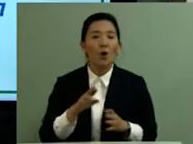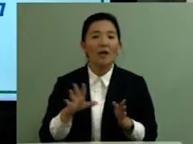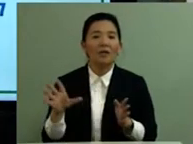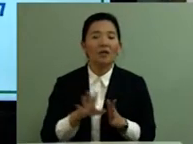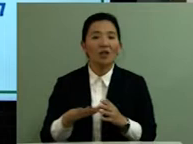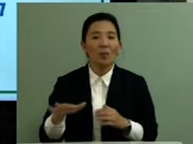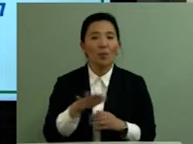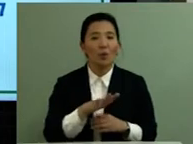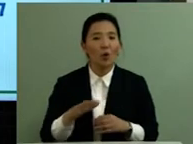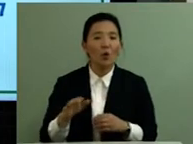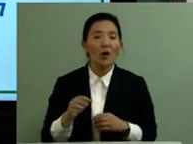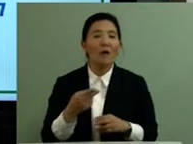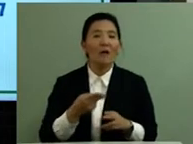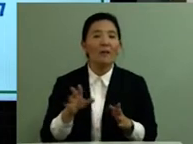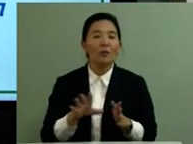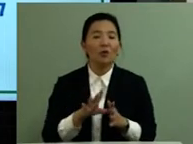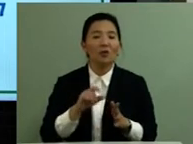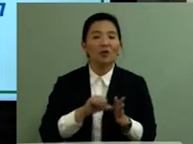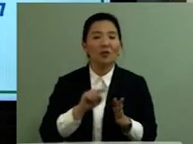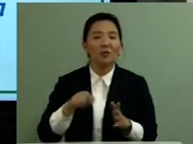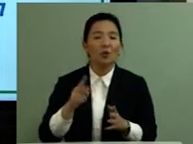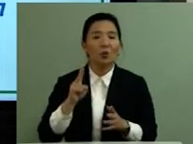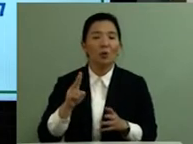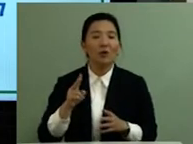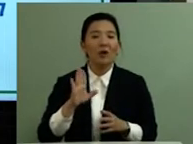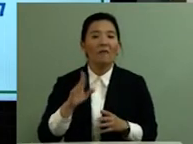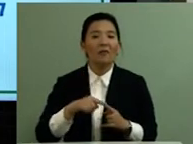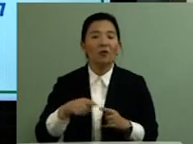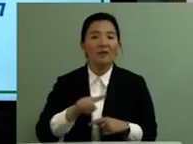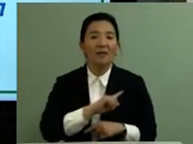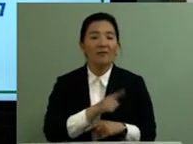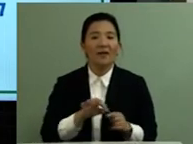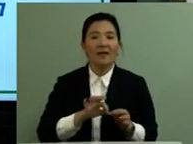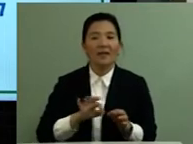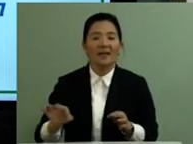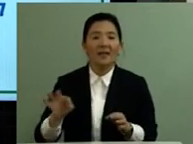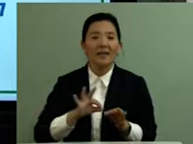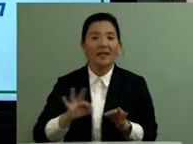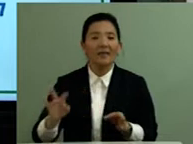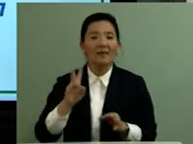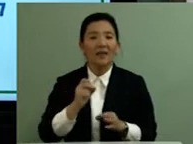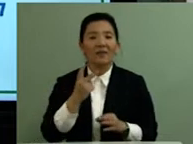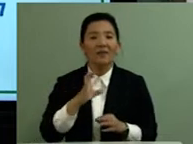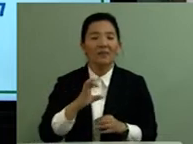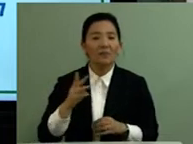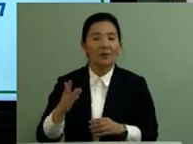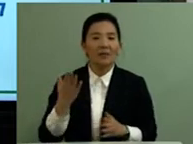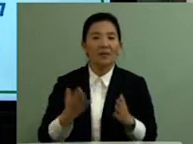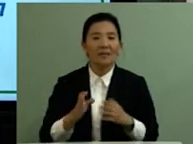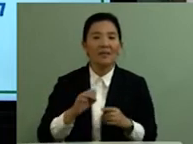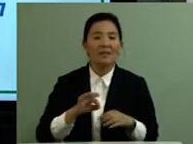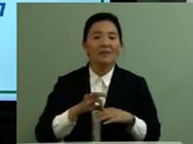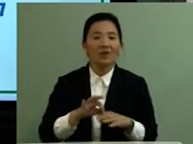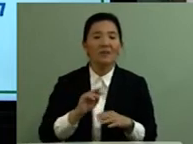электрическом поле напряженностью 6 на 10 6 ньютон на кулон вдоль силовых линий на 2 сантиметра, если